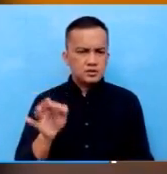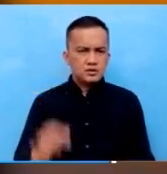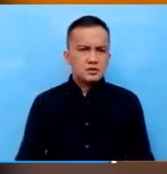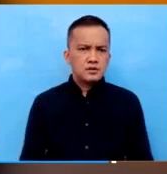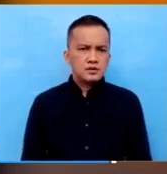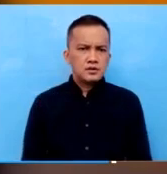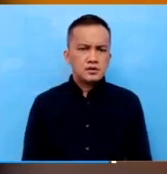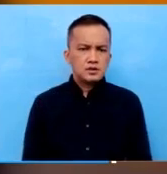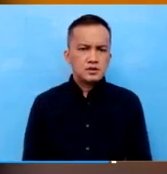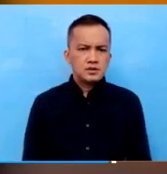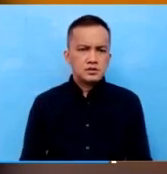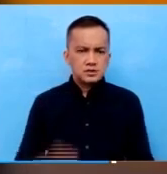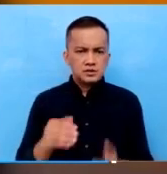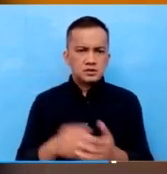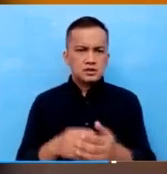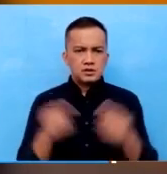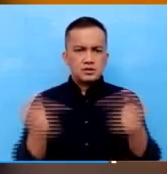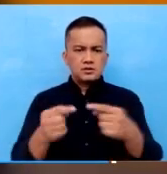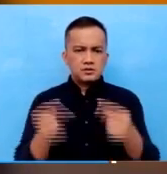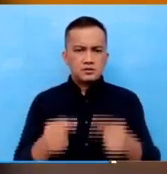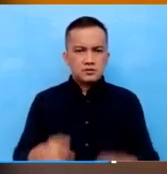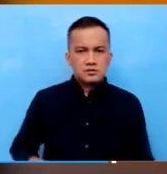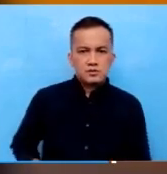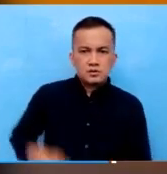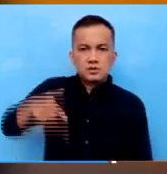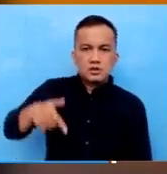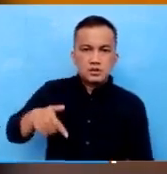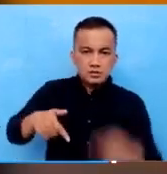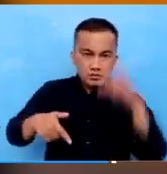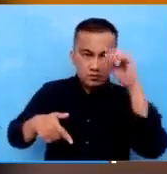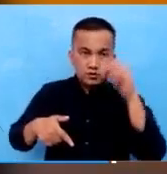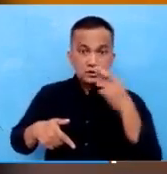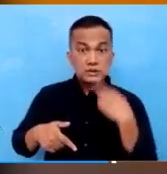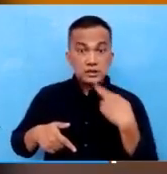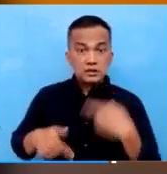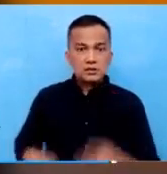Sa gitna ng pagtatalo, bumunot ng baril ang lalaking nakapula.